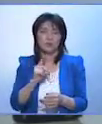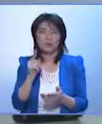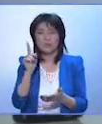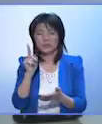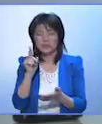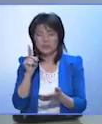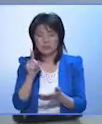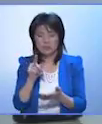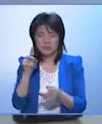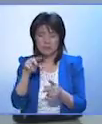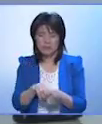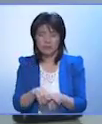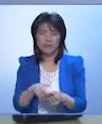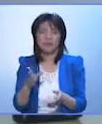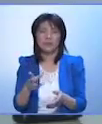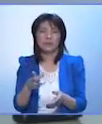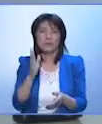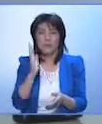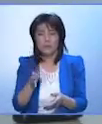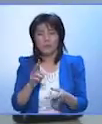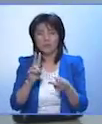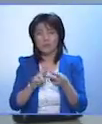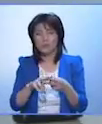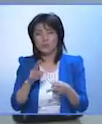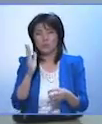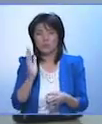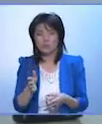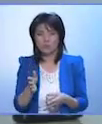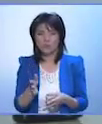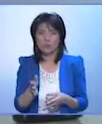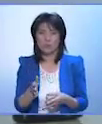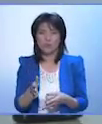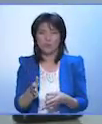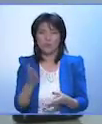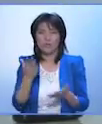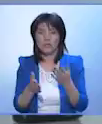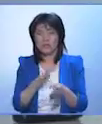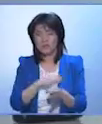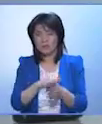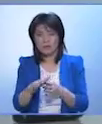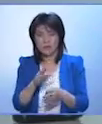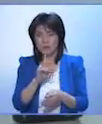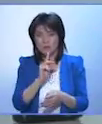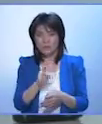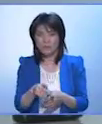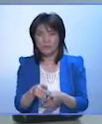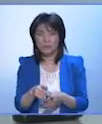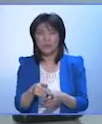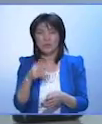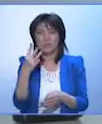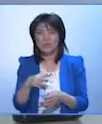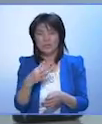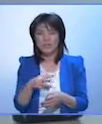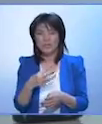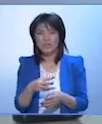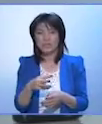шығарылатын атқарушылық құжаттар, егер жеке сот орындаушыларының орындауы бойынша тек 30 атқарушылық құжат болған